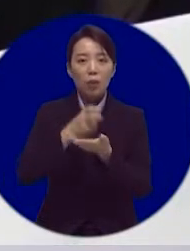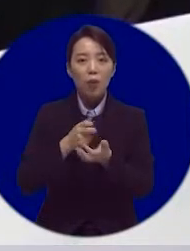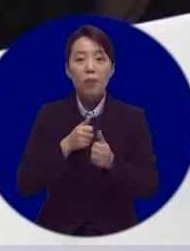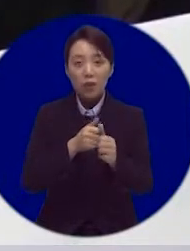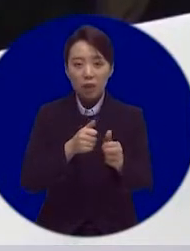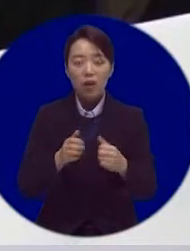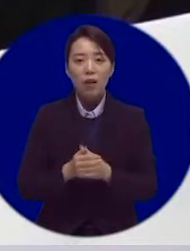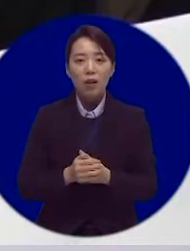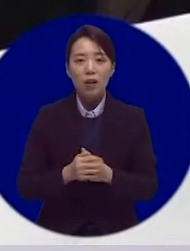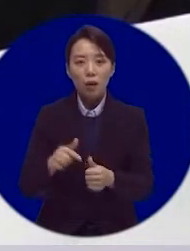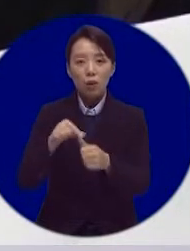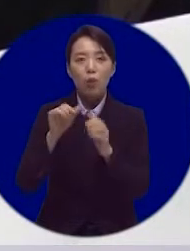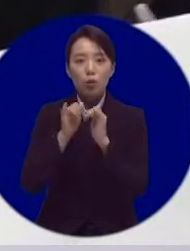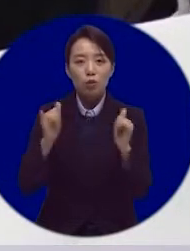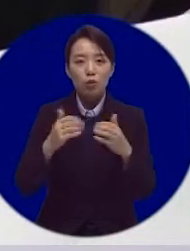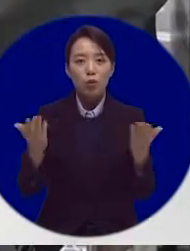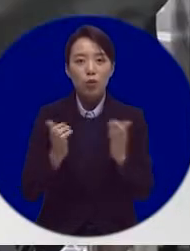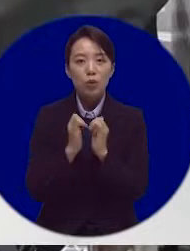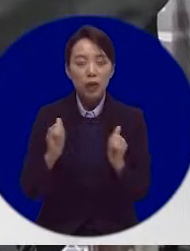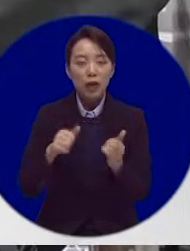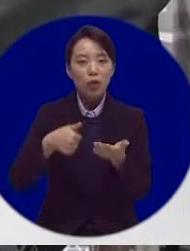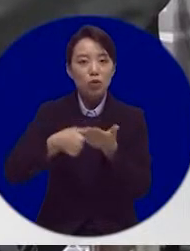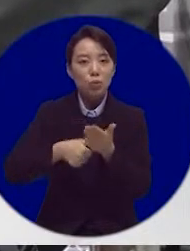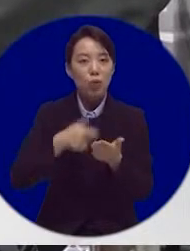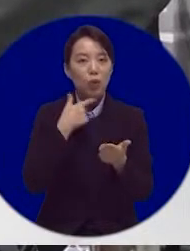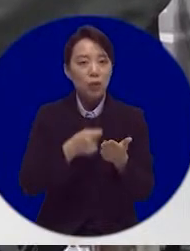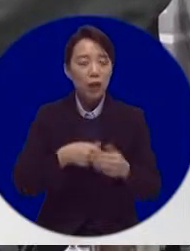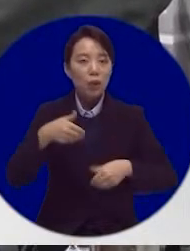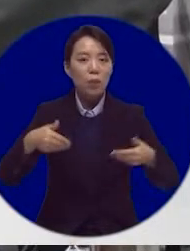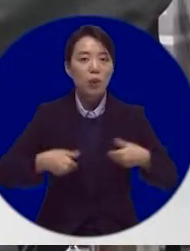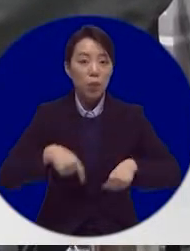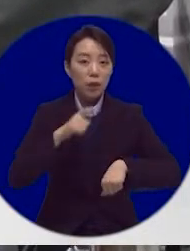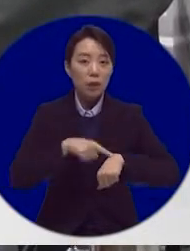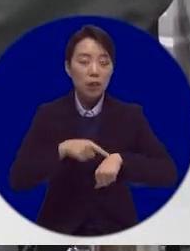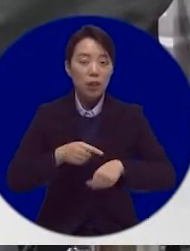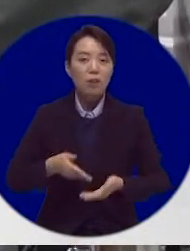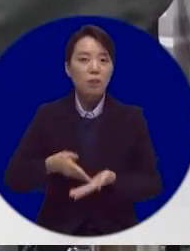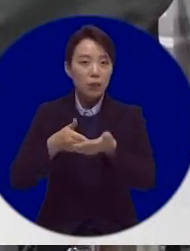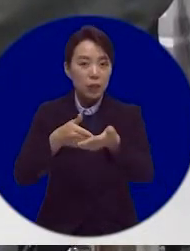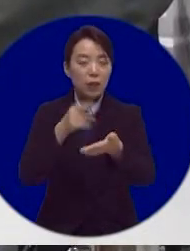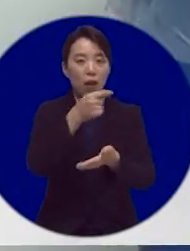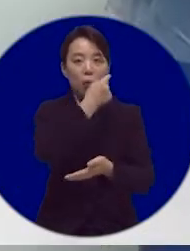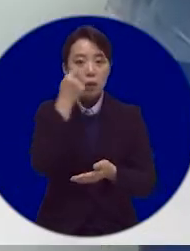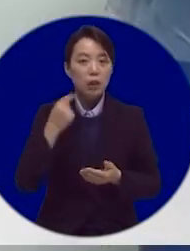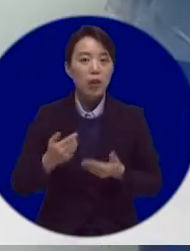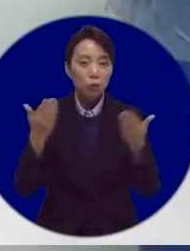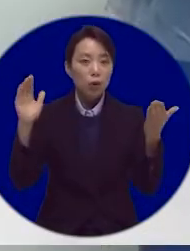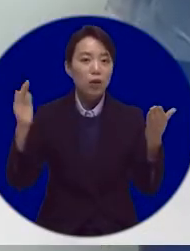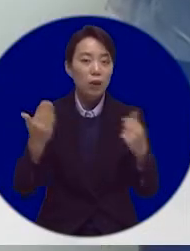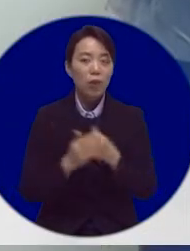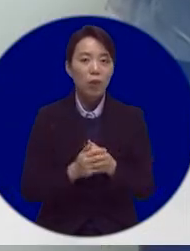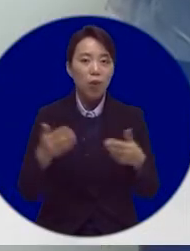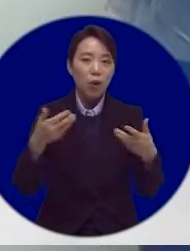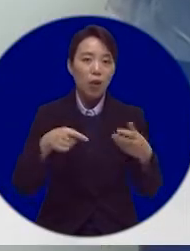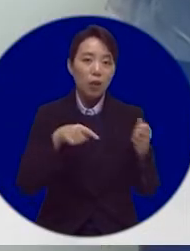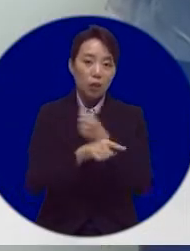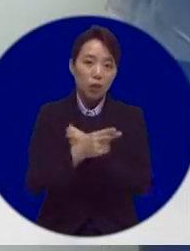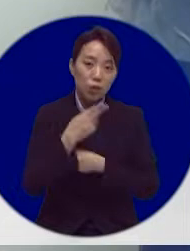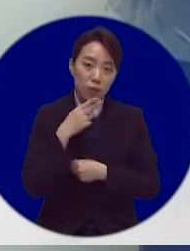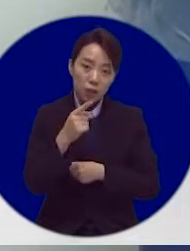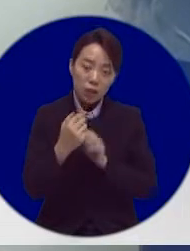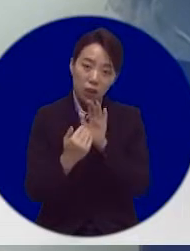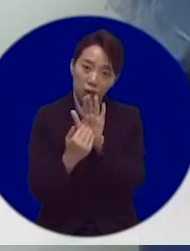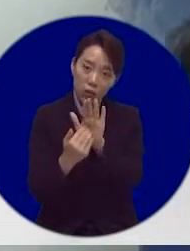따르면 고용주는 근로자가 투표하기 위해 필요한 시간을 청구하면 이를 보장해 주어야 하고 정당한 사유 없이